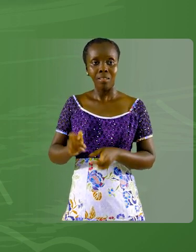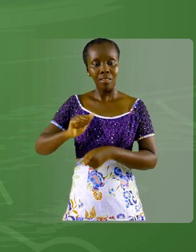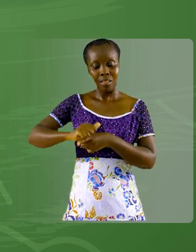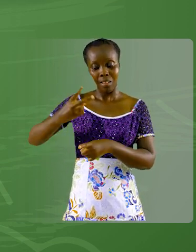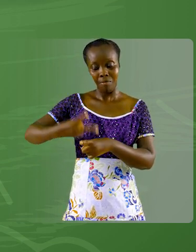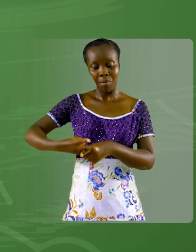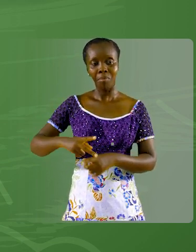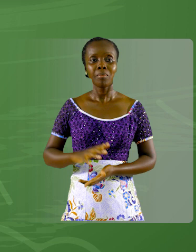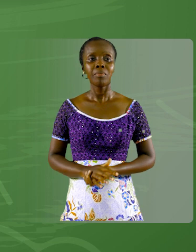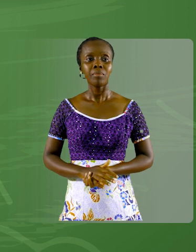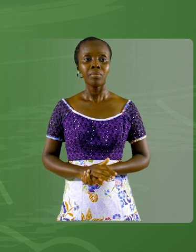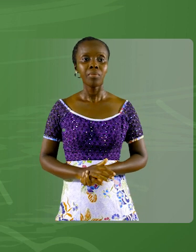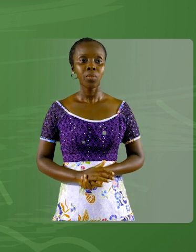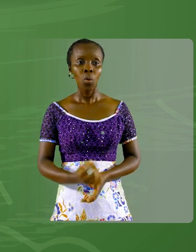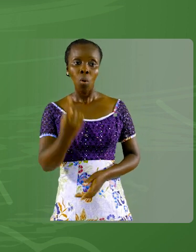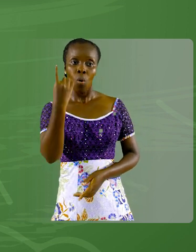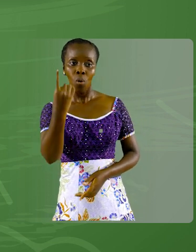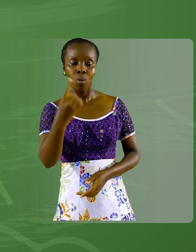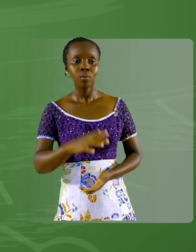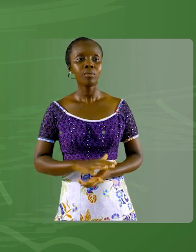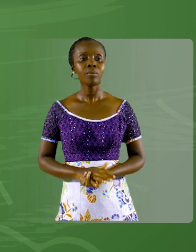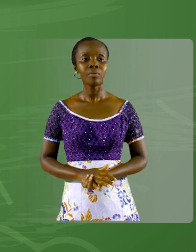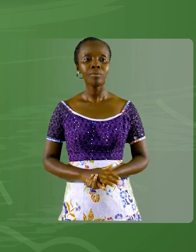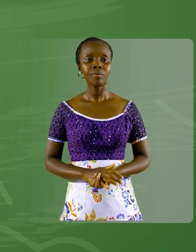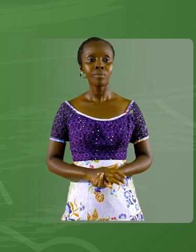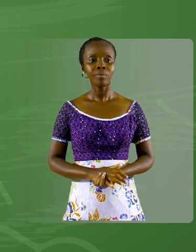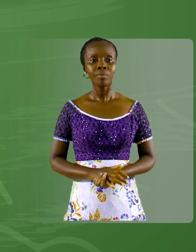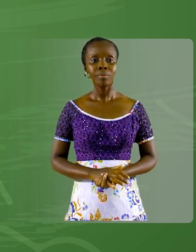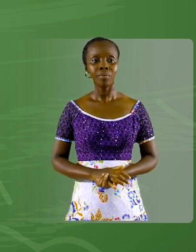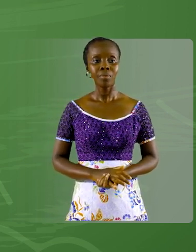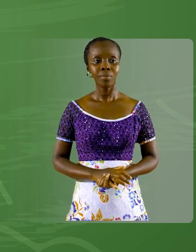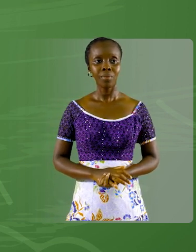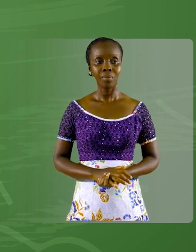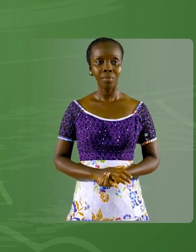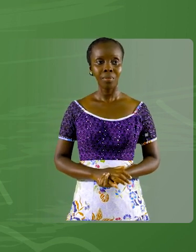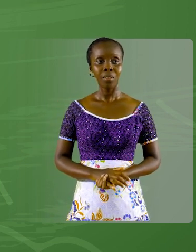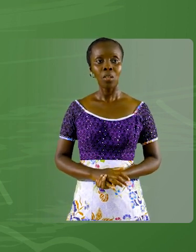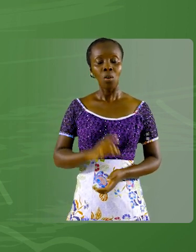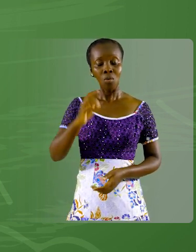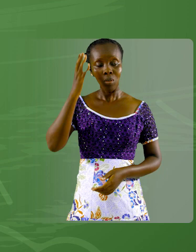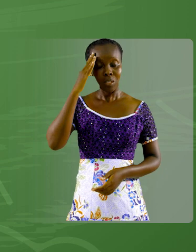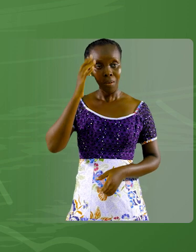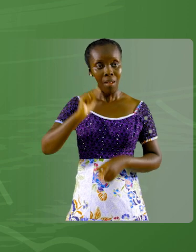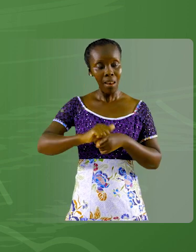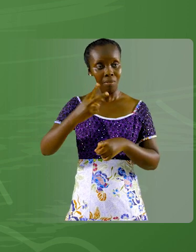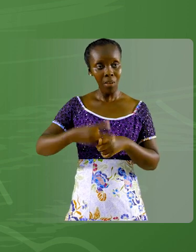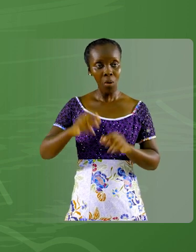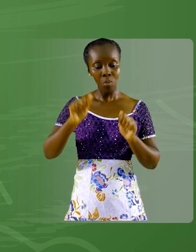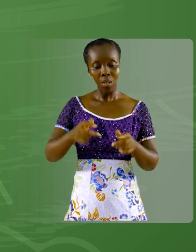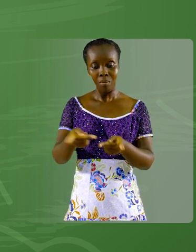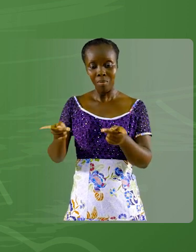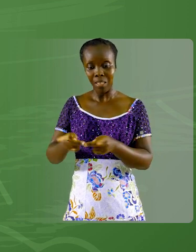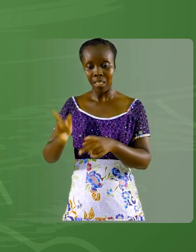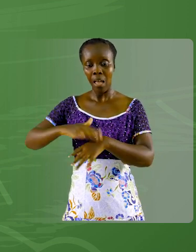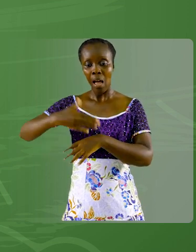adverbes. En petit 1, nous avons noté que l'adverbe peut être placé après